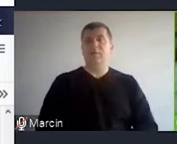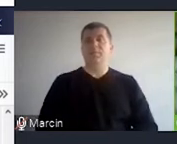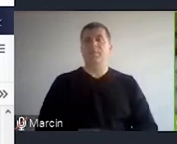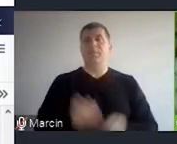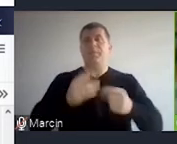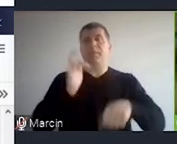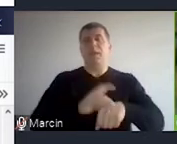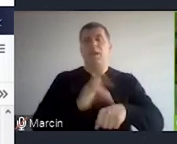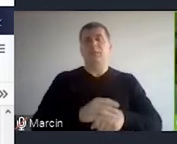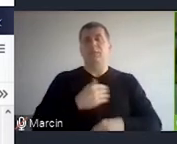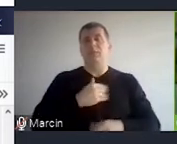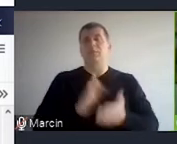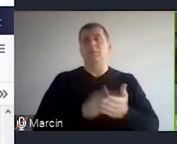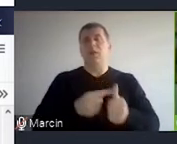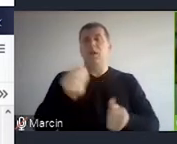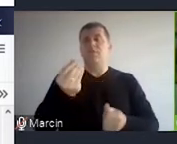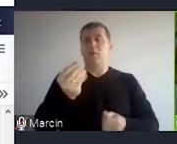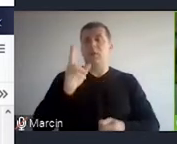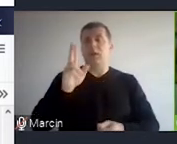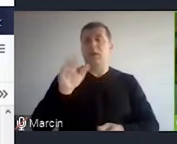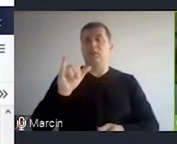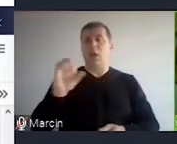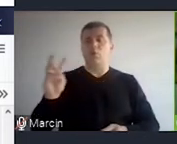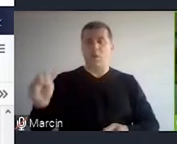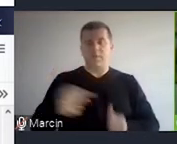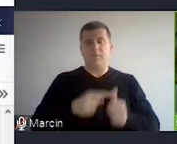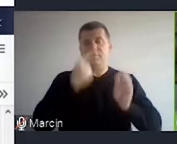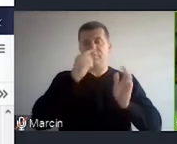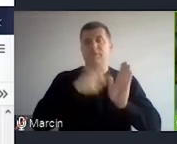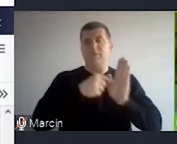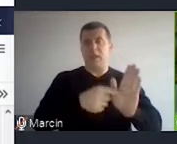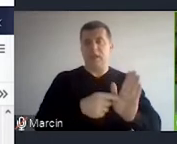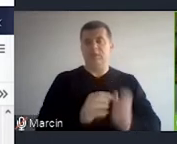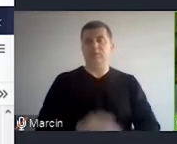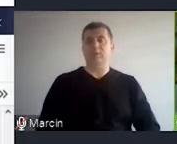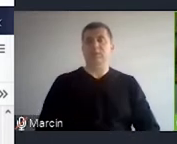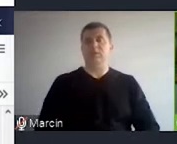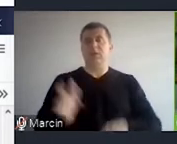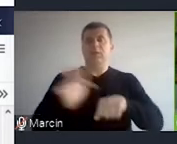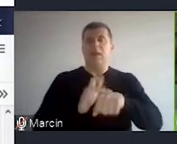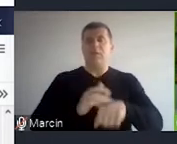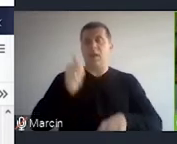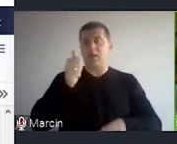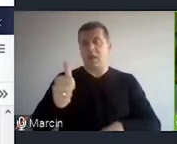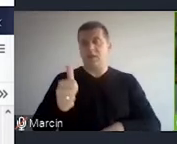Rezultaty wyrażane w kwotach ryczałtowych wskaźnikiem, w stawkach